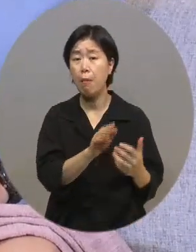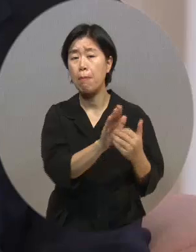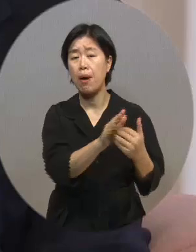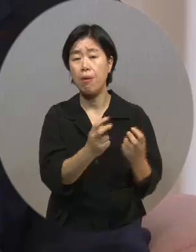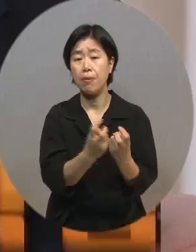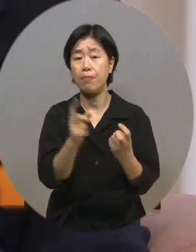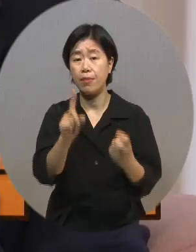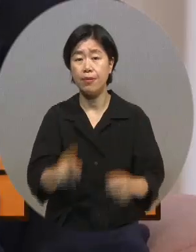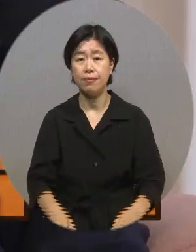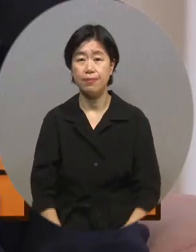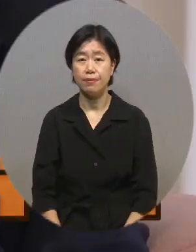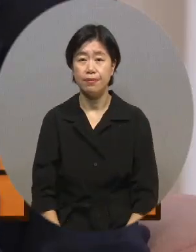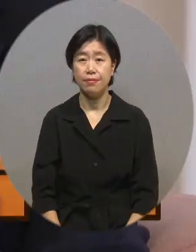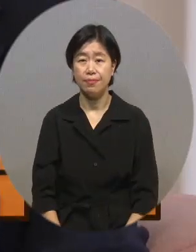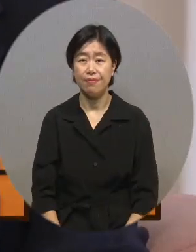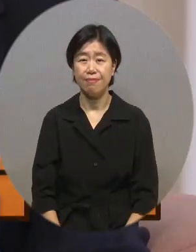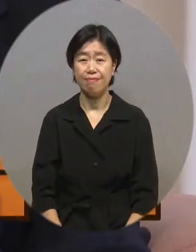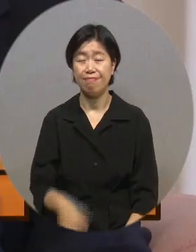겁니까?